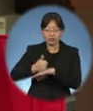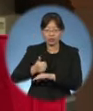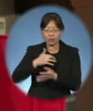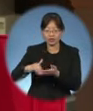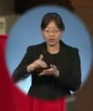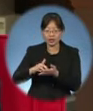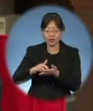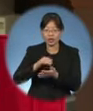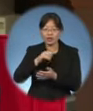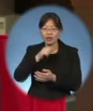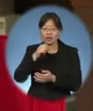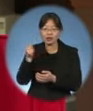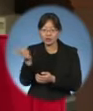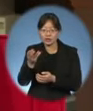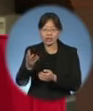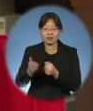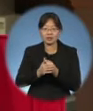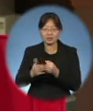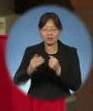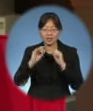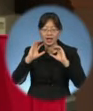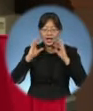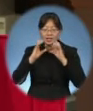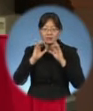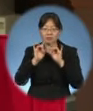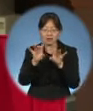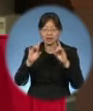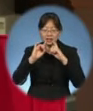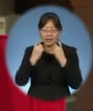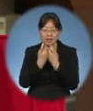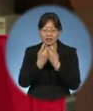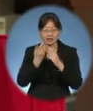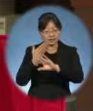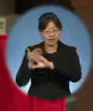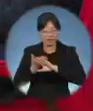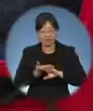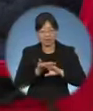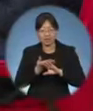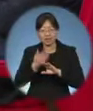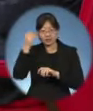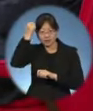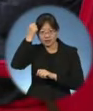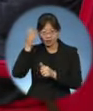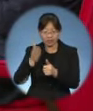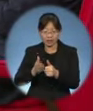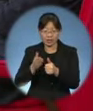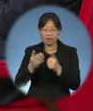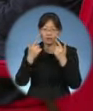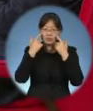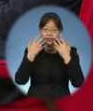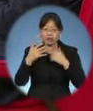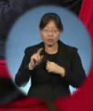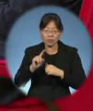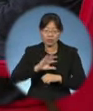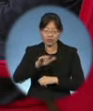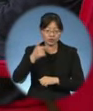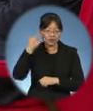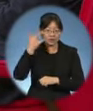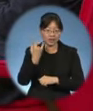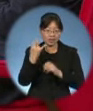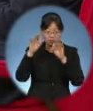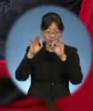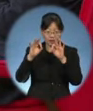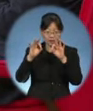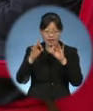그렇기 때문에 예, 예. 아이들마다 개인적인 차이가 있다는 걸 반드시 기억을 하셔야 될 것 같고요. 근데 분명한 건 우리의 뇌가